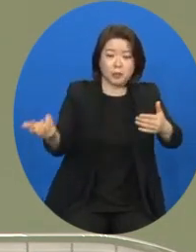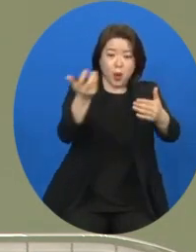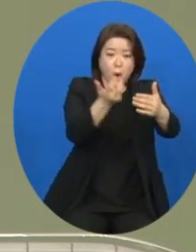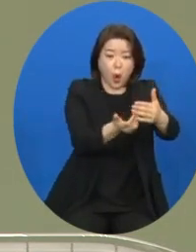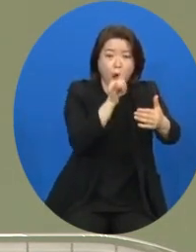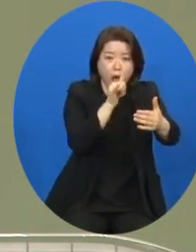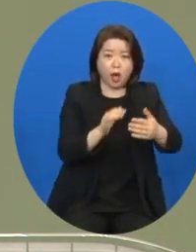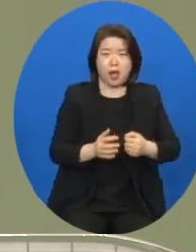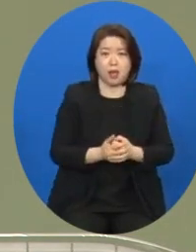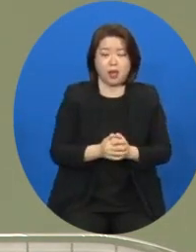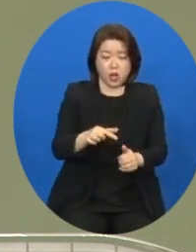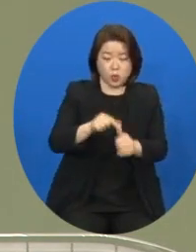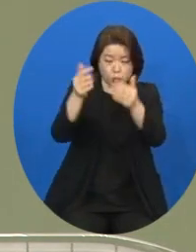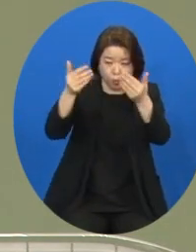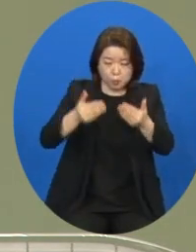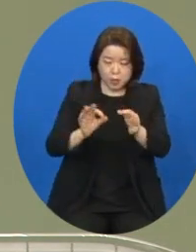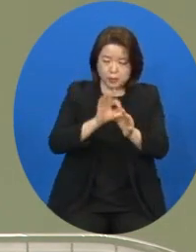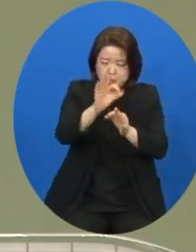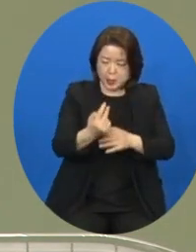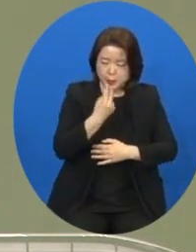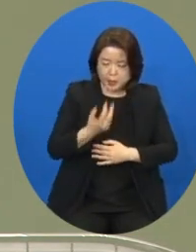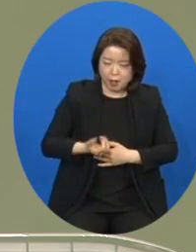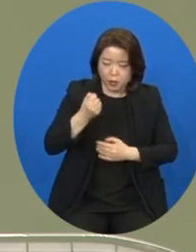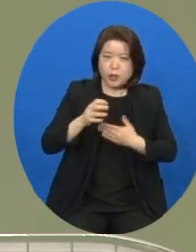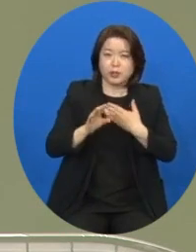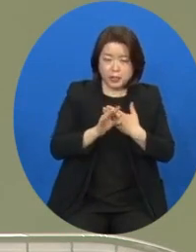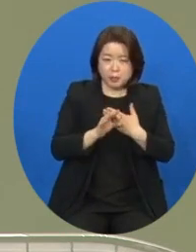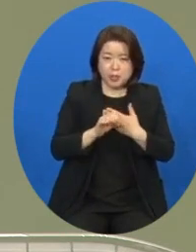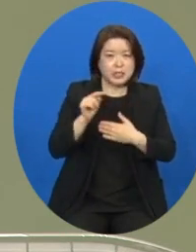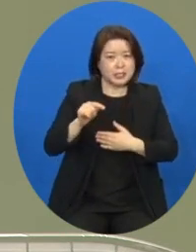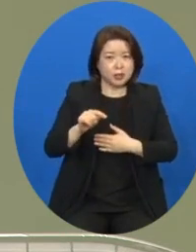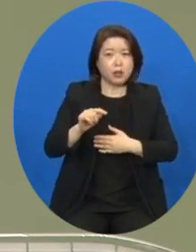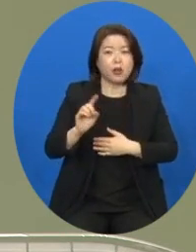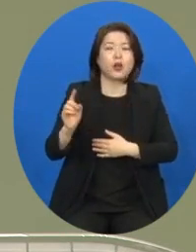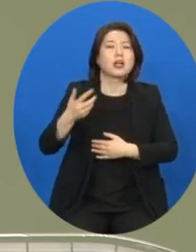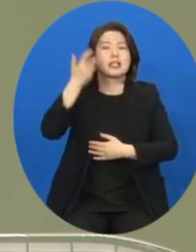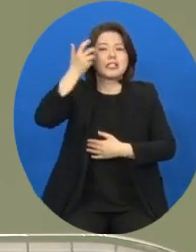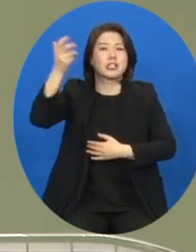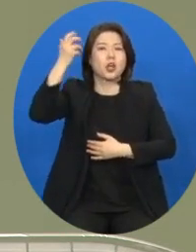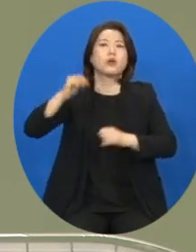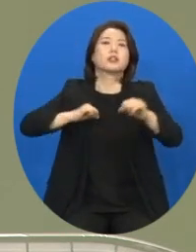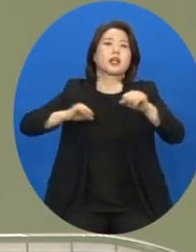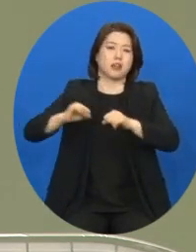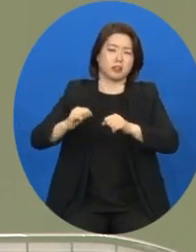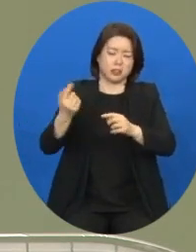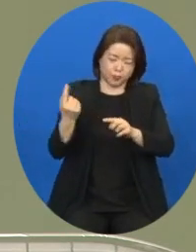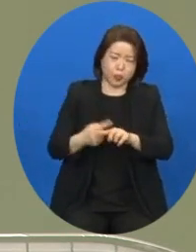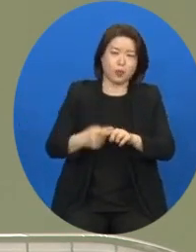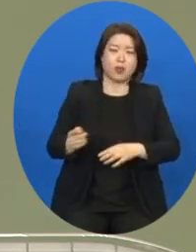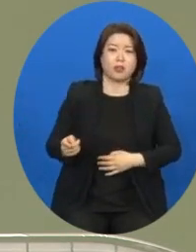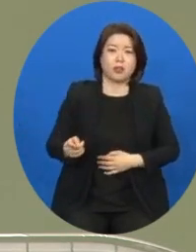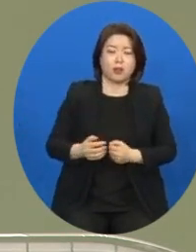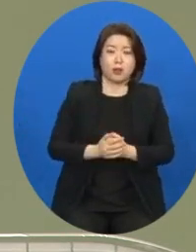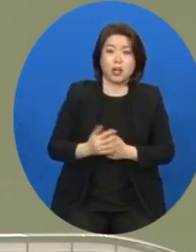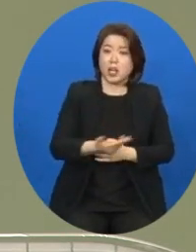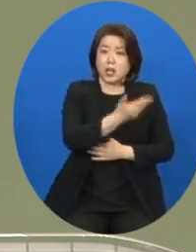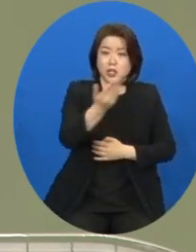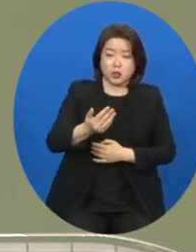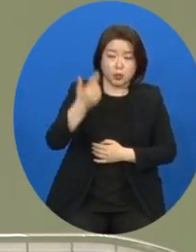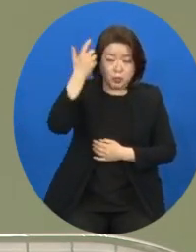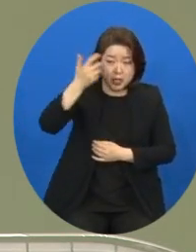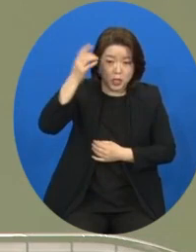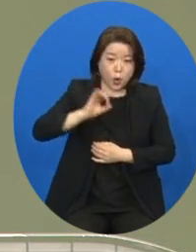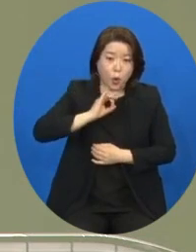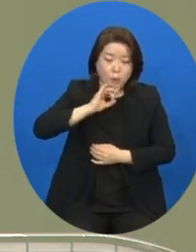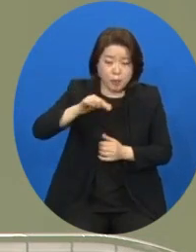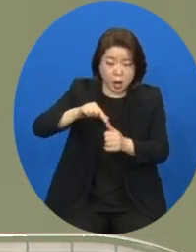구원받고 영생을 얻었다면 전적으로 성령의 역사입니다. 그 성령님은 여러분의 영혼만 구원하는